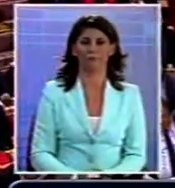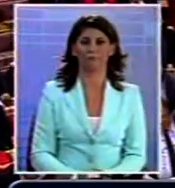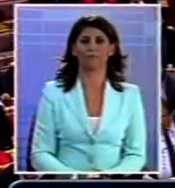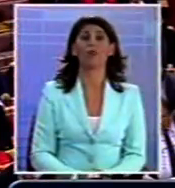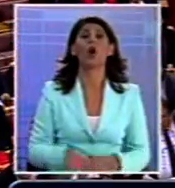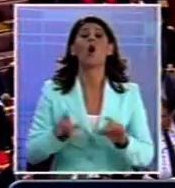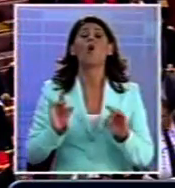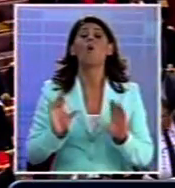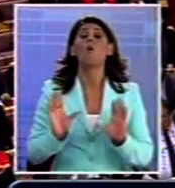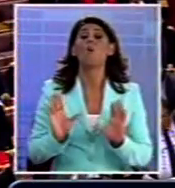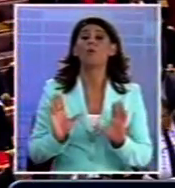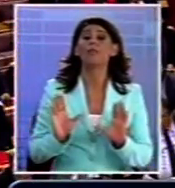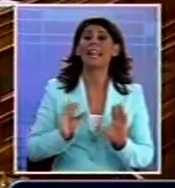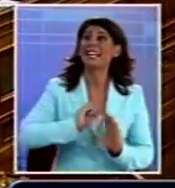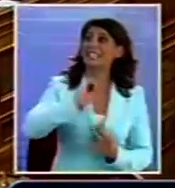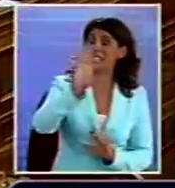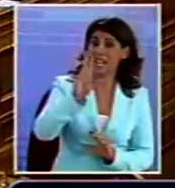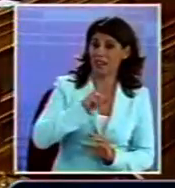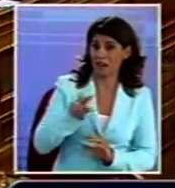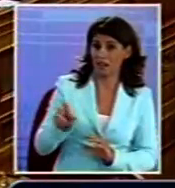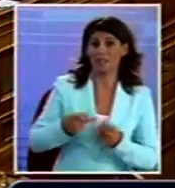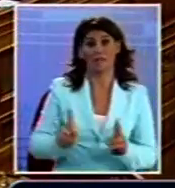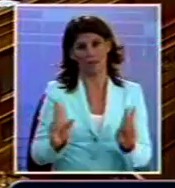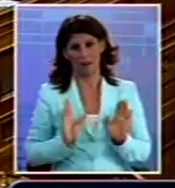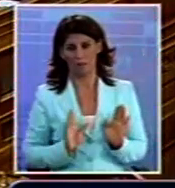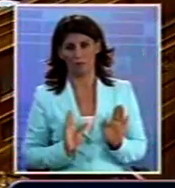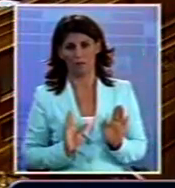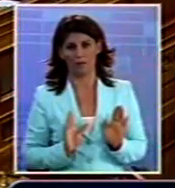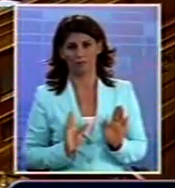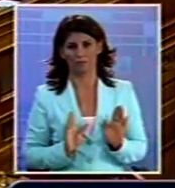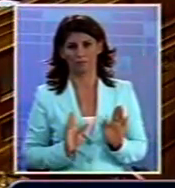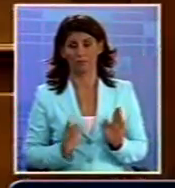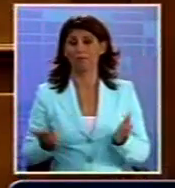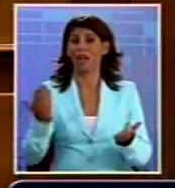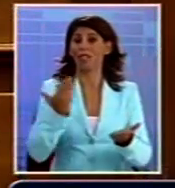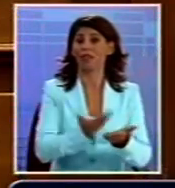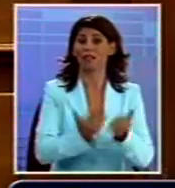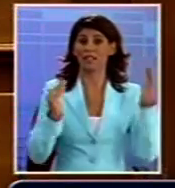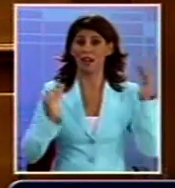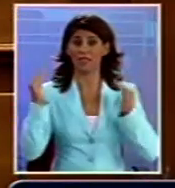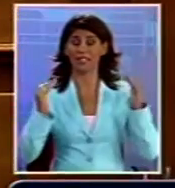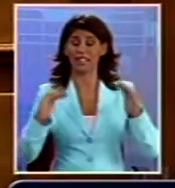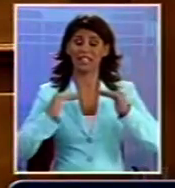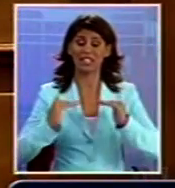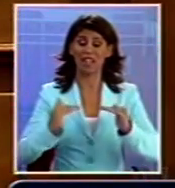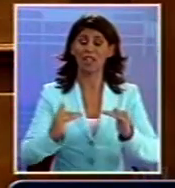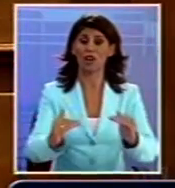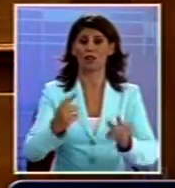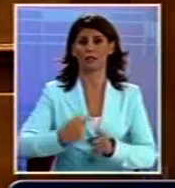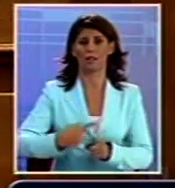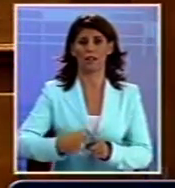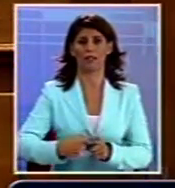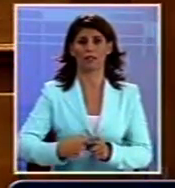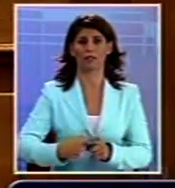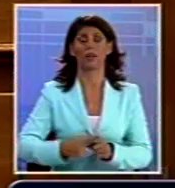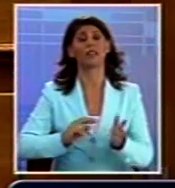Ούτε στα μάτια των ξένων σας επιτρέπουμε να θέτετε σε αμφισβήτηση τη σταθερότητα της πατρίδας μας